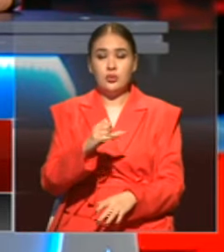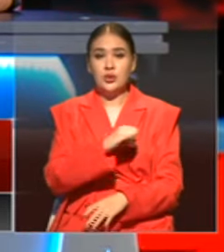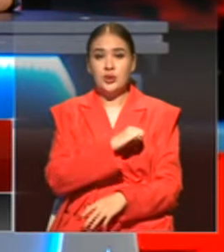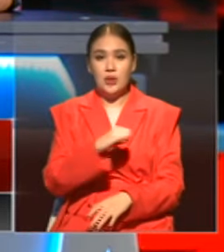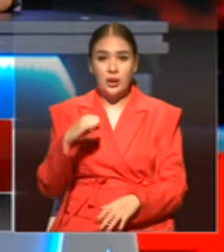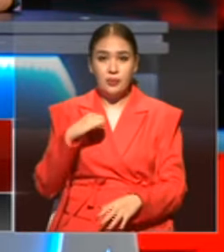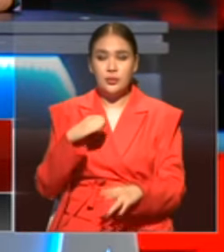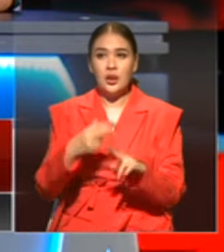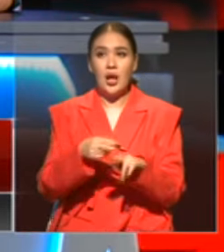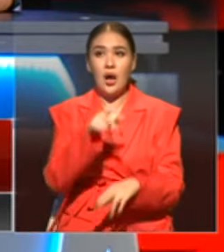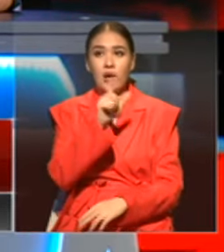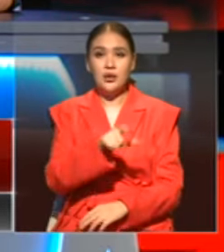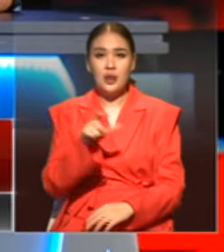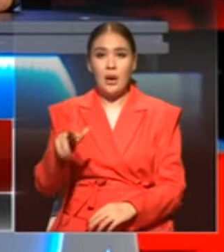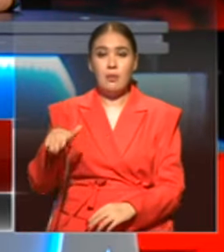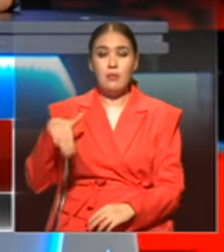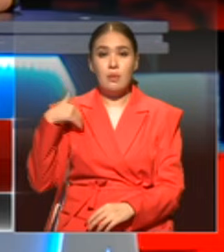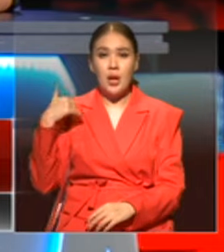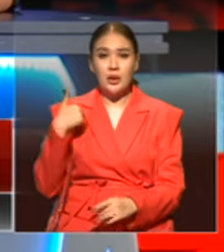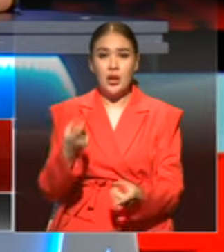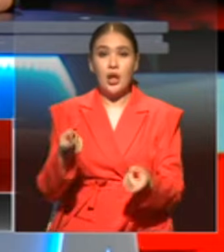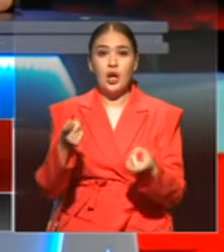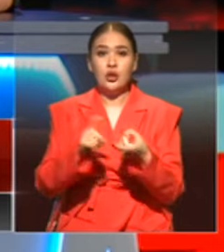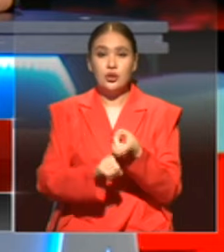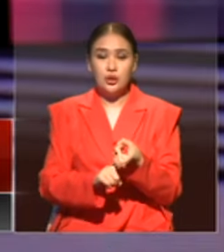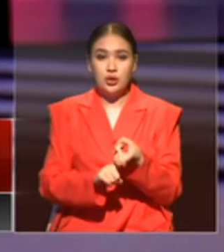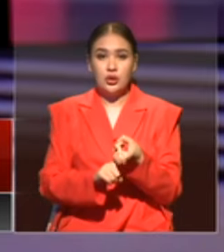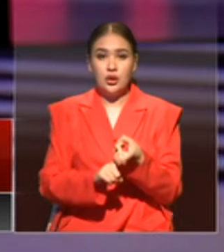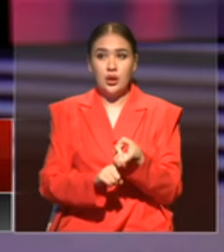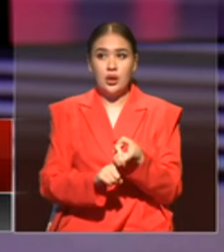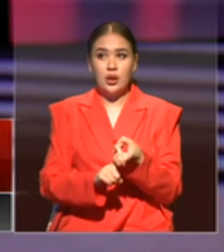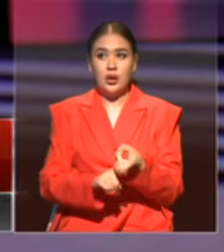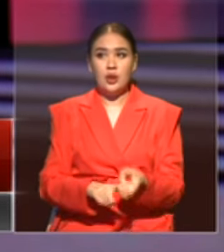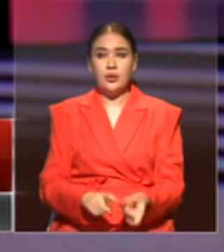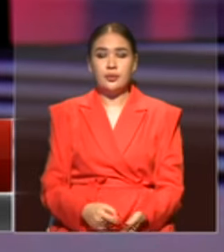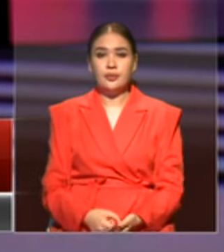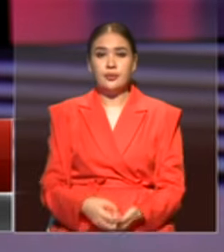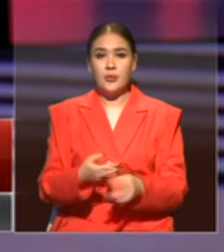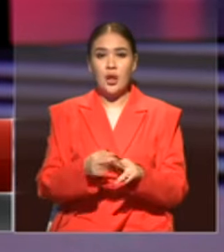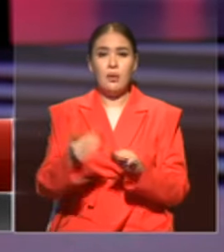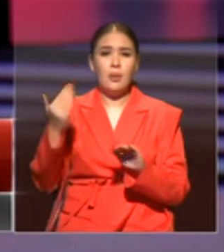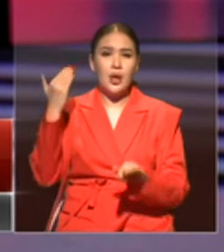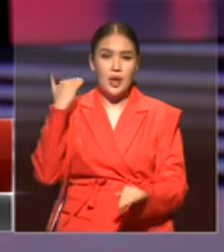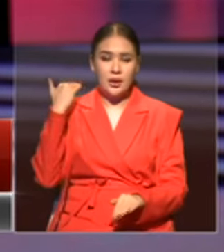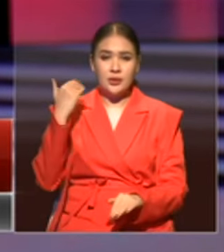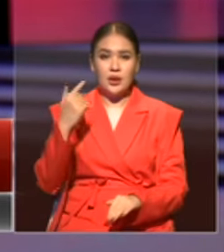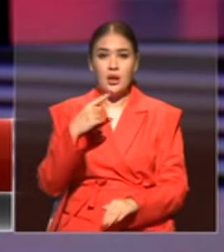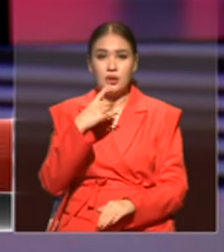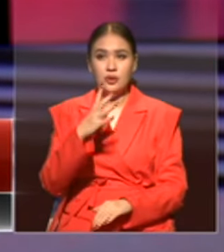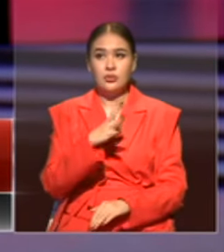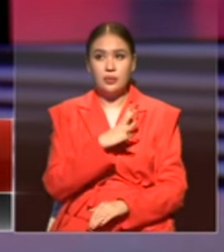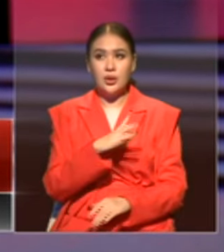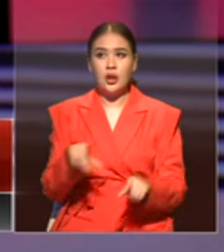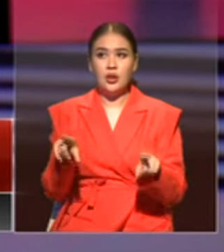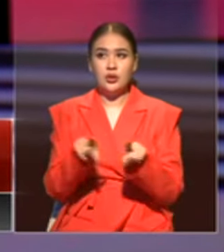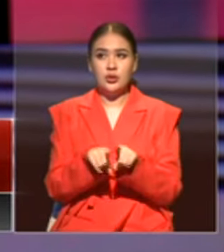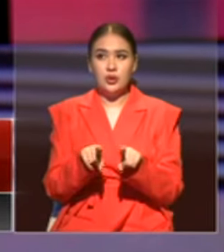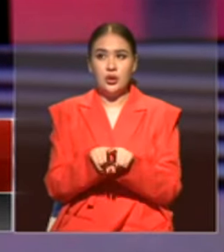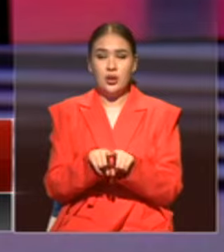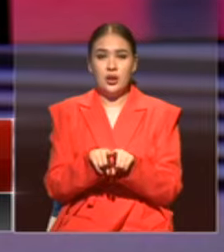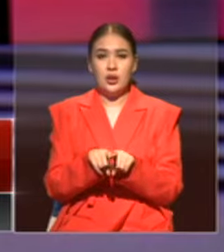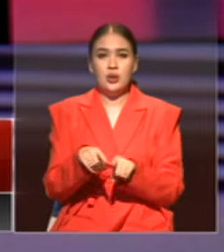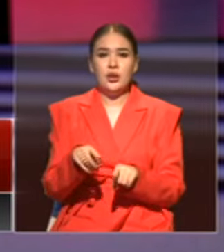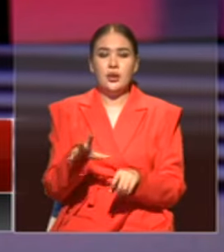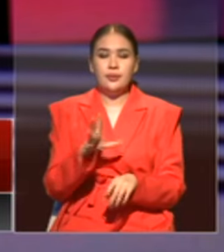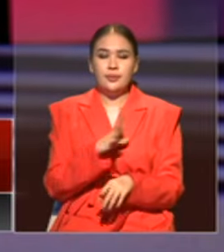мысалы үшін адамның өзінің пайдалануына тұтынушылық қабілет артқан заман ғой. Баяғыдай мысалы үшін сүтті сиырдан сауып әкеп пісіріп ішетін шалатын